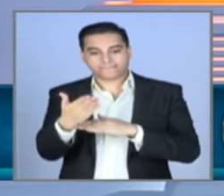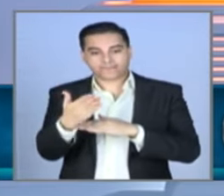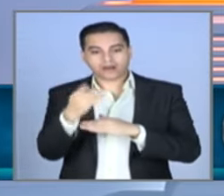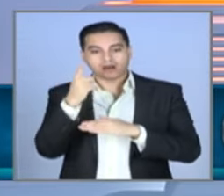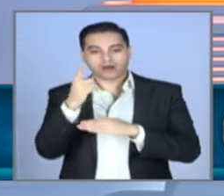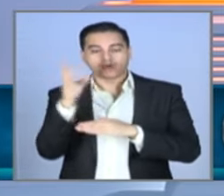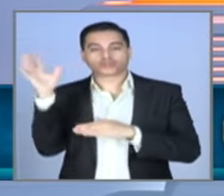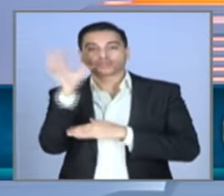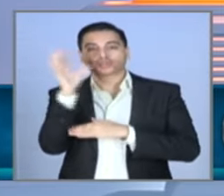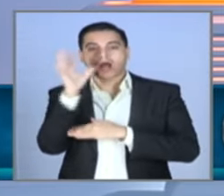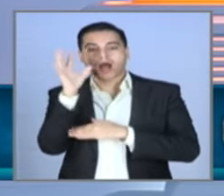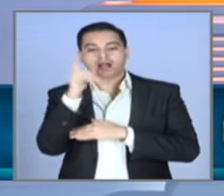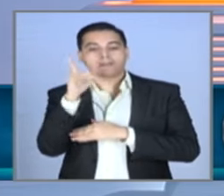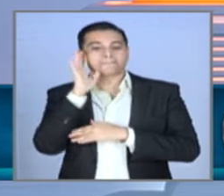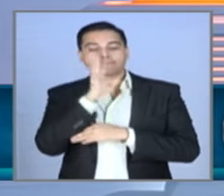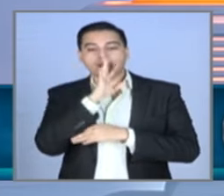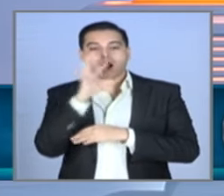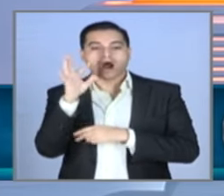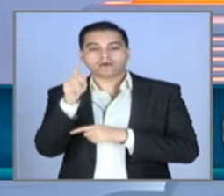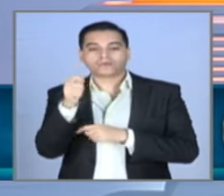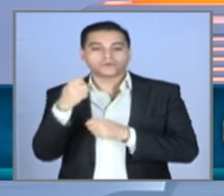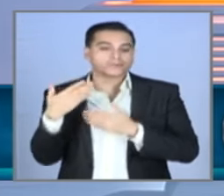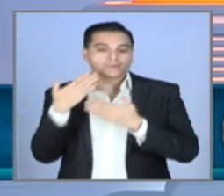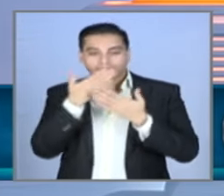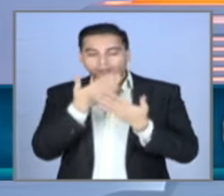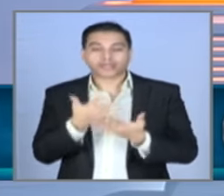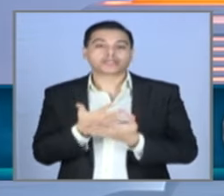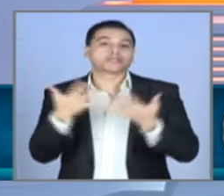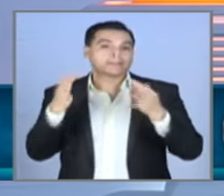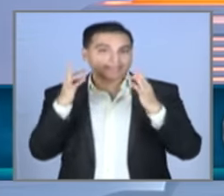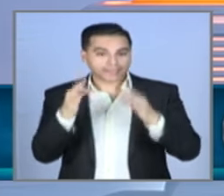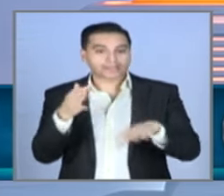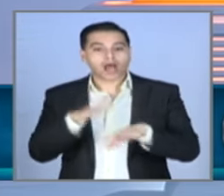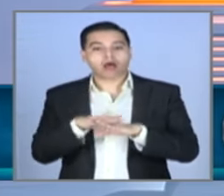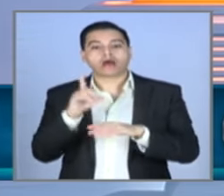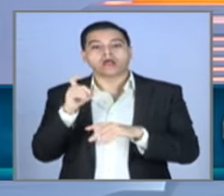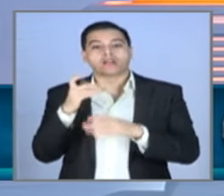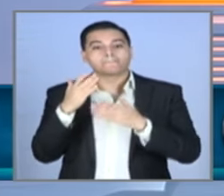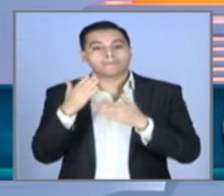نبات دار لأنه بيستهلك كميات كبيرة جدا من المية.